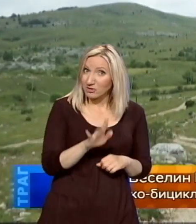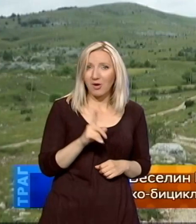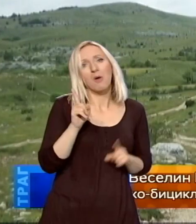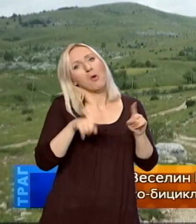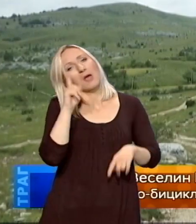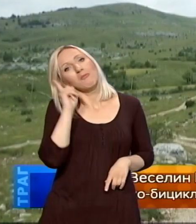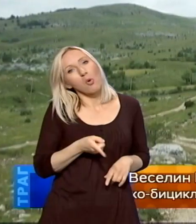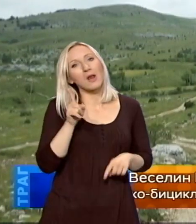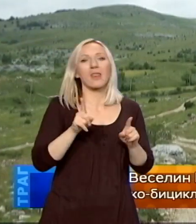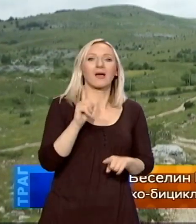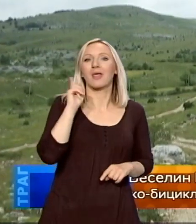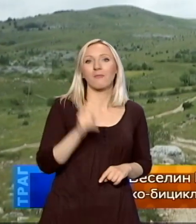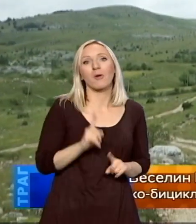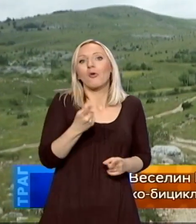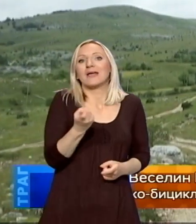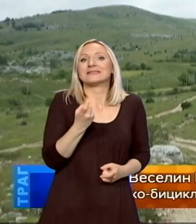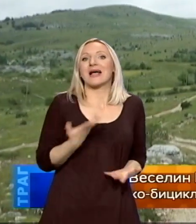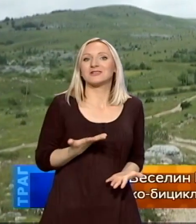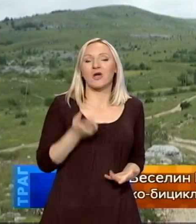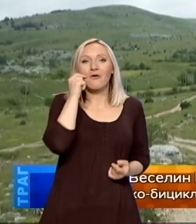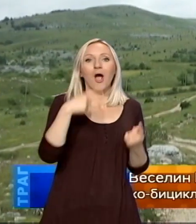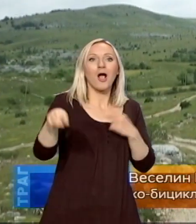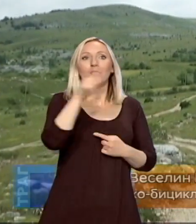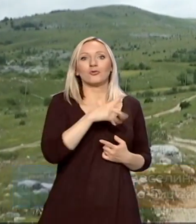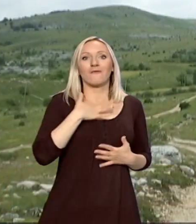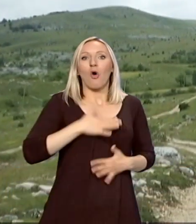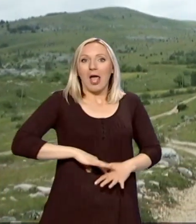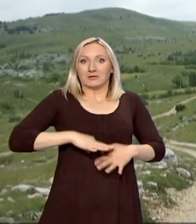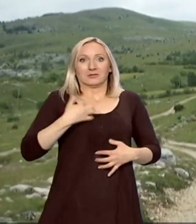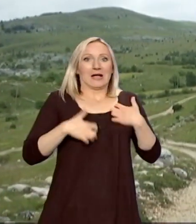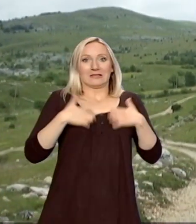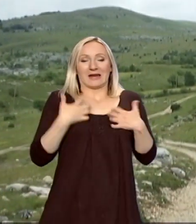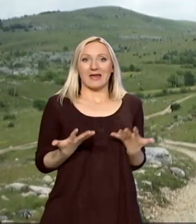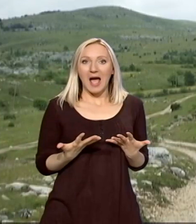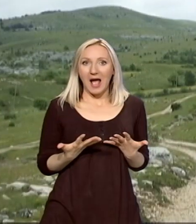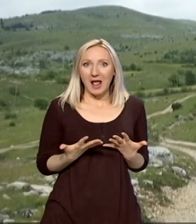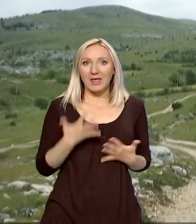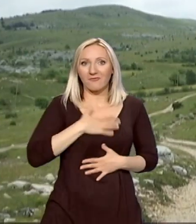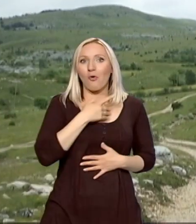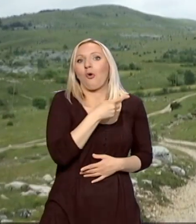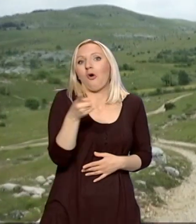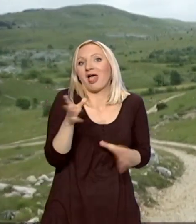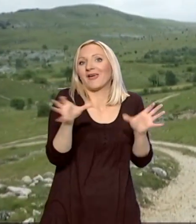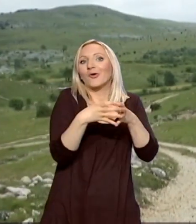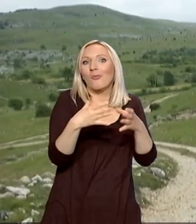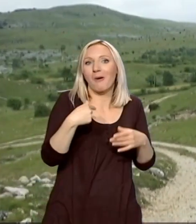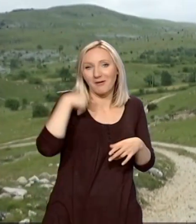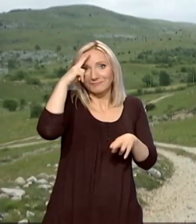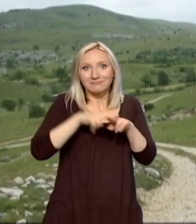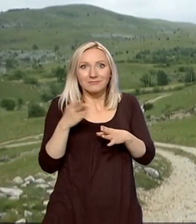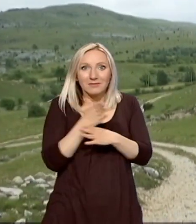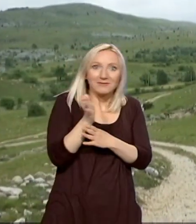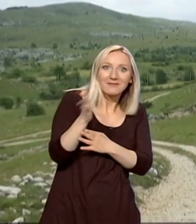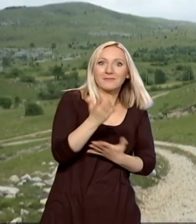mora. Ali treba malo izazova. Ljudi ipak pola grupe vole adrenalin, vole izazove. Tako da jedan dan